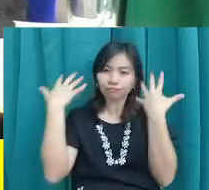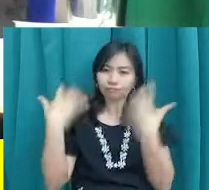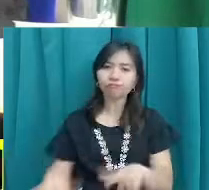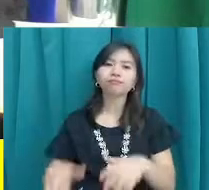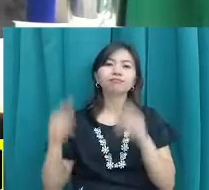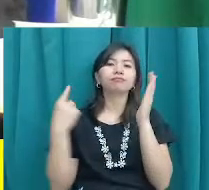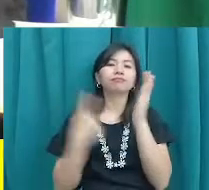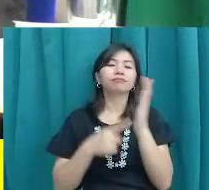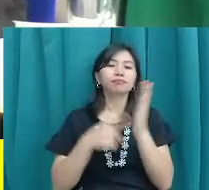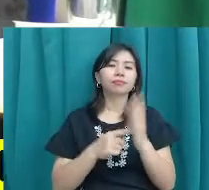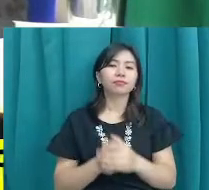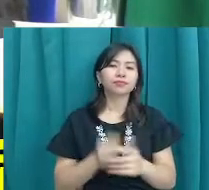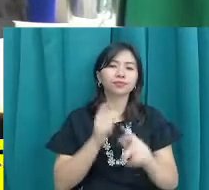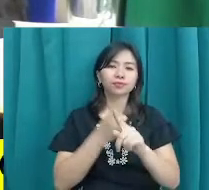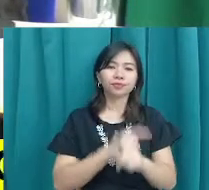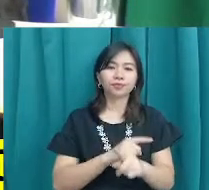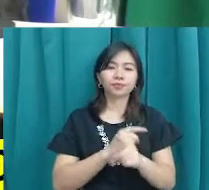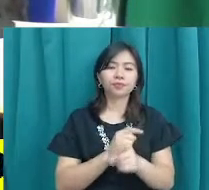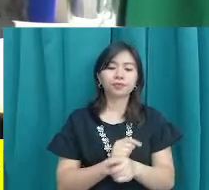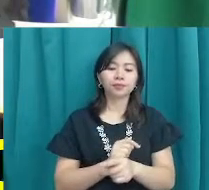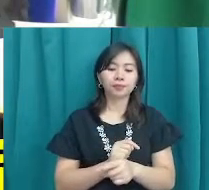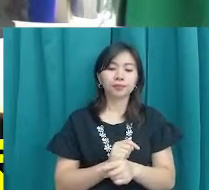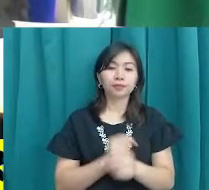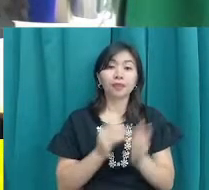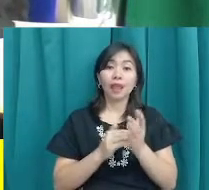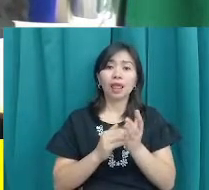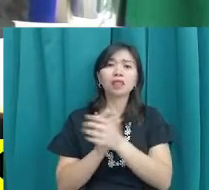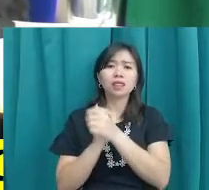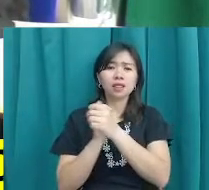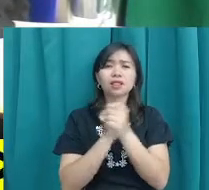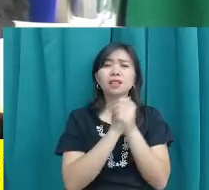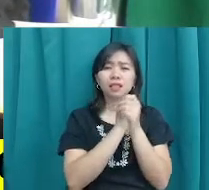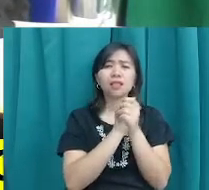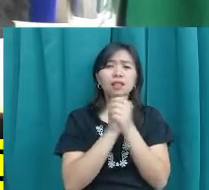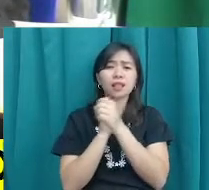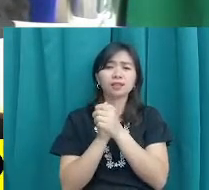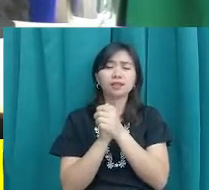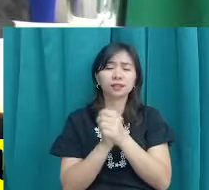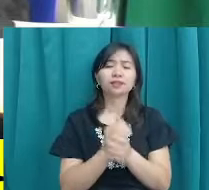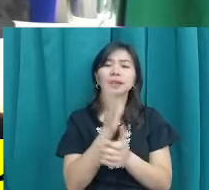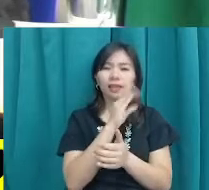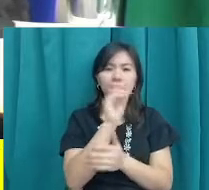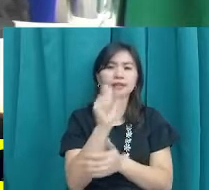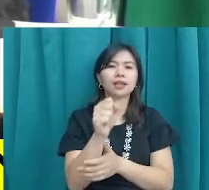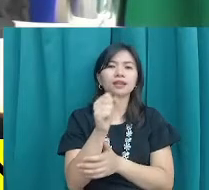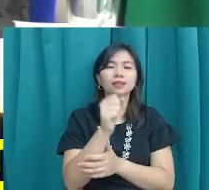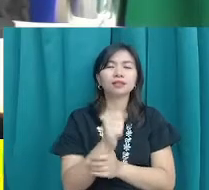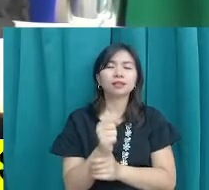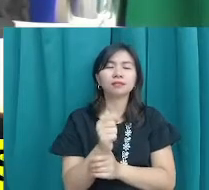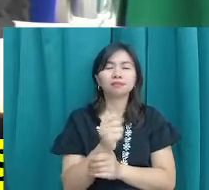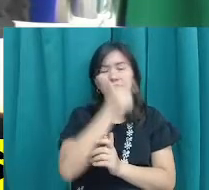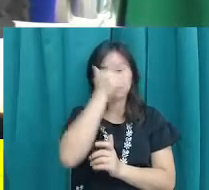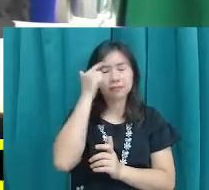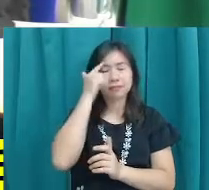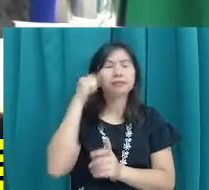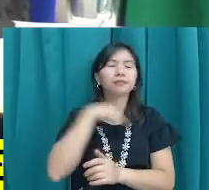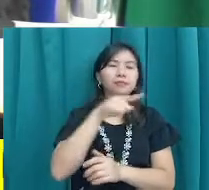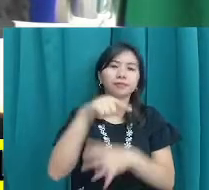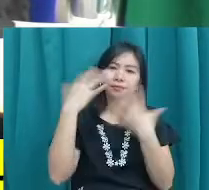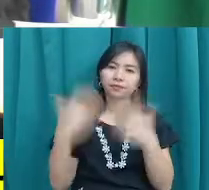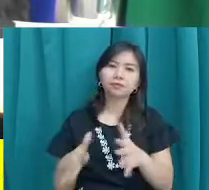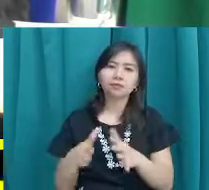very beginning of this topic, congratulations. At dahil natapos tayo, ipakita ninyo kung saan